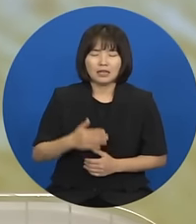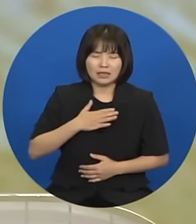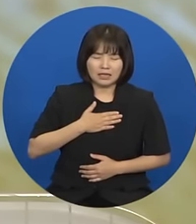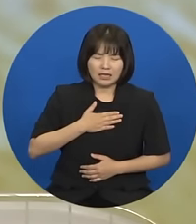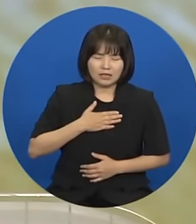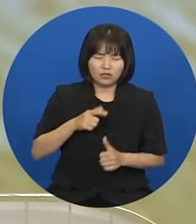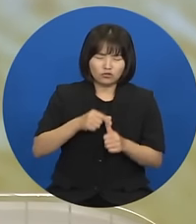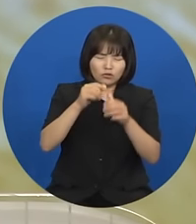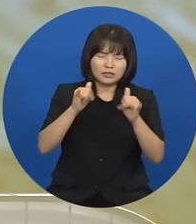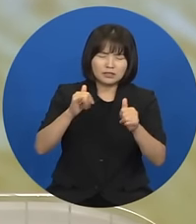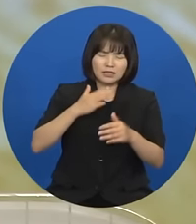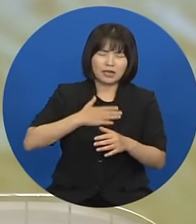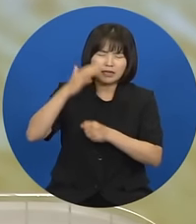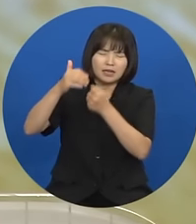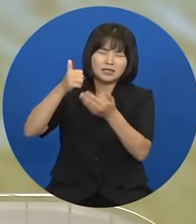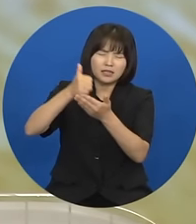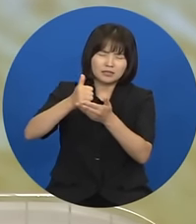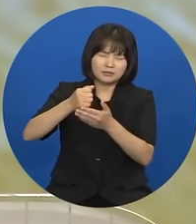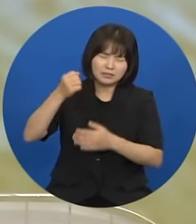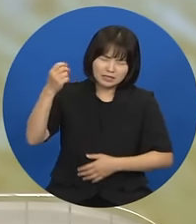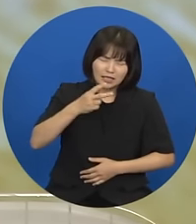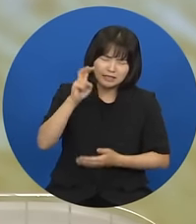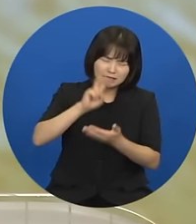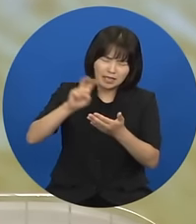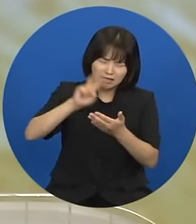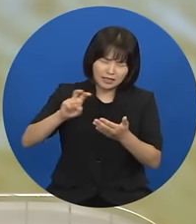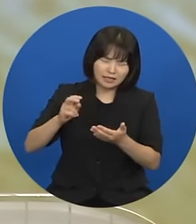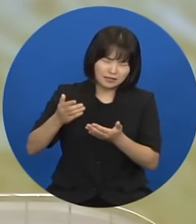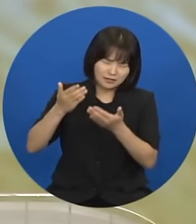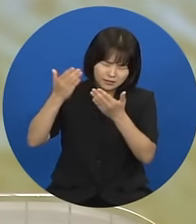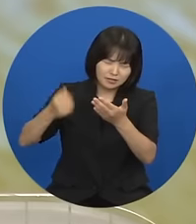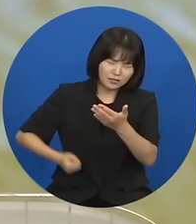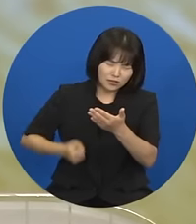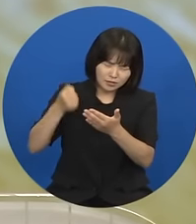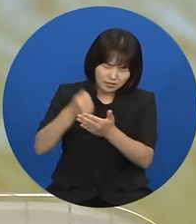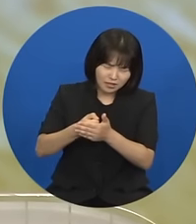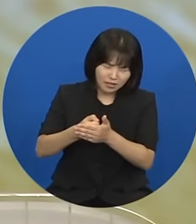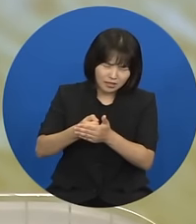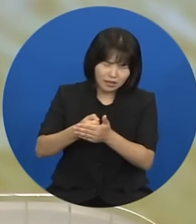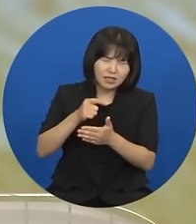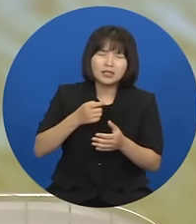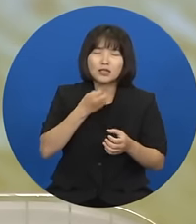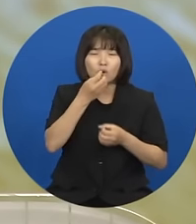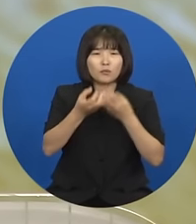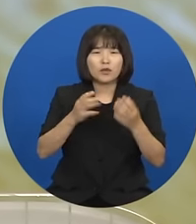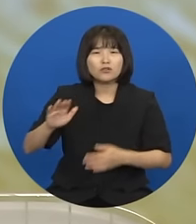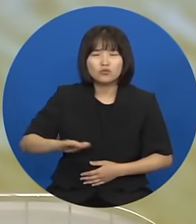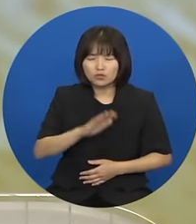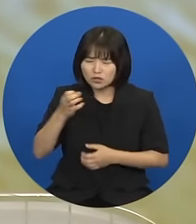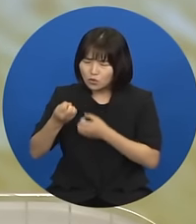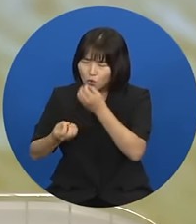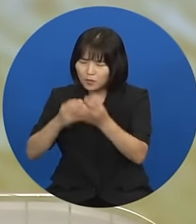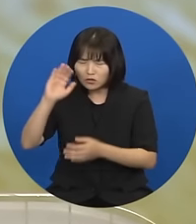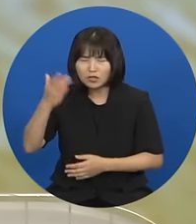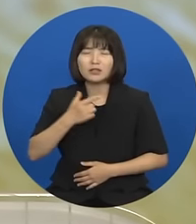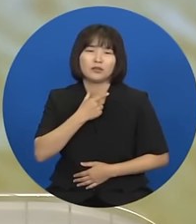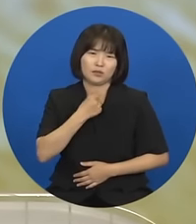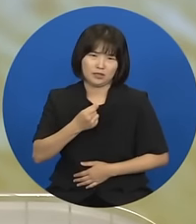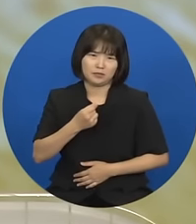나의 구원자, 나의 하나님을 또다시 찬양하련다. 하나님, 이 고백이 우리의 고백이 되기를